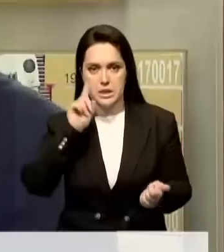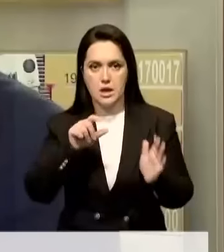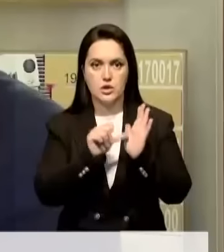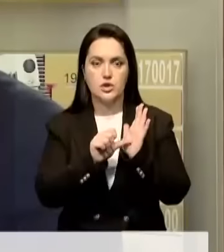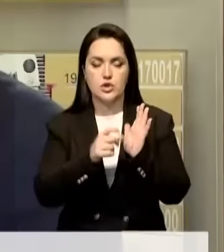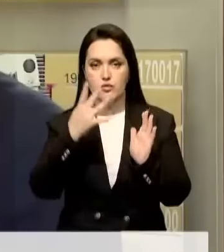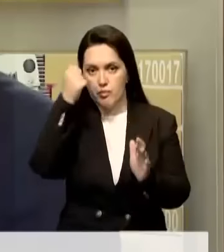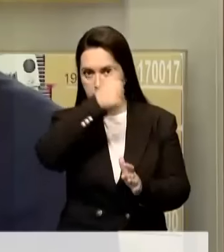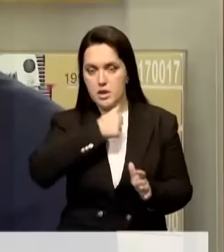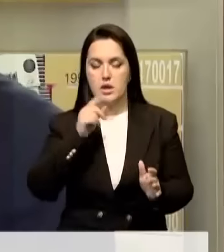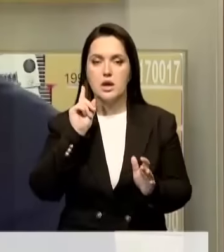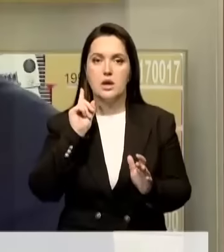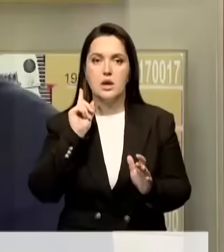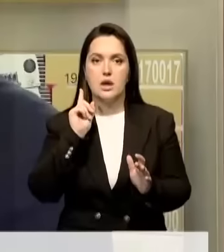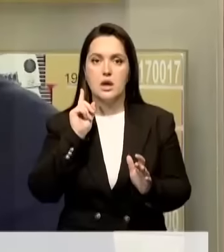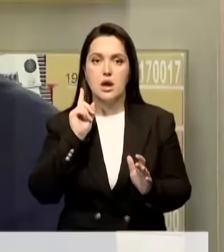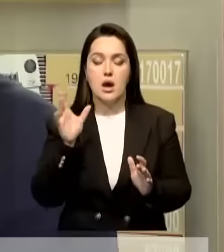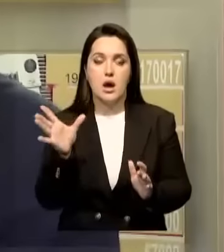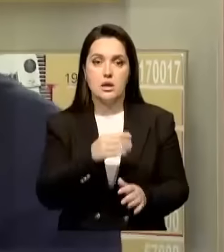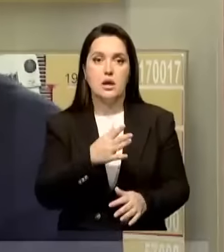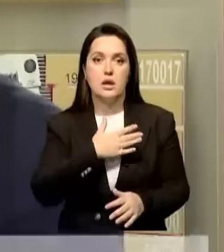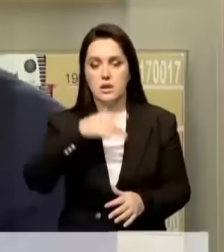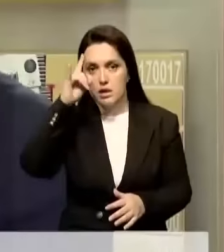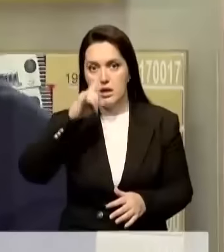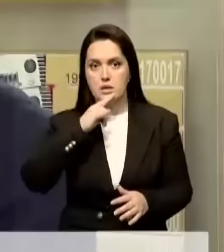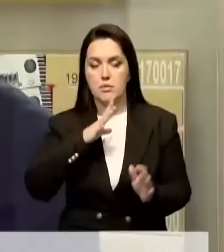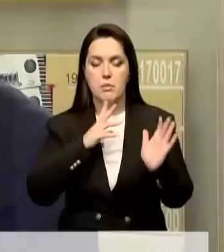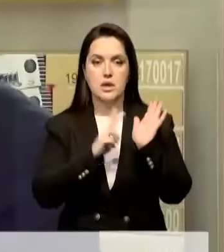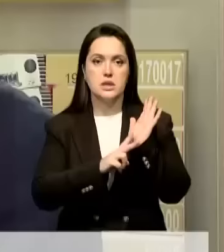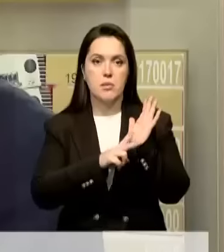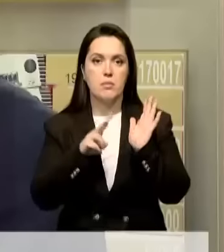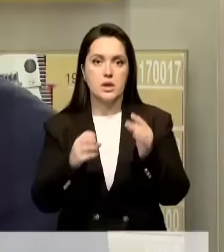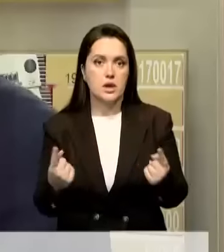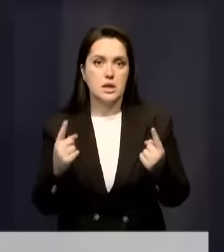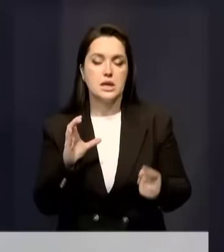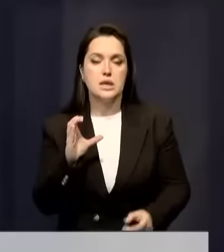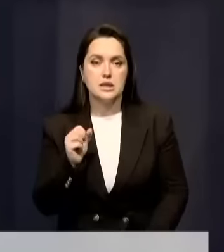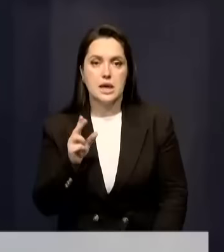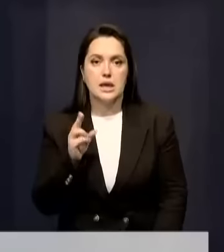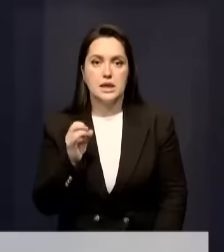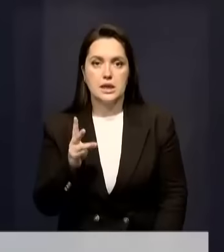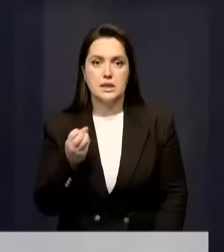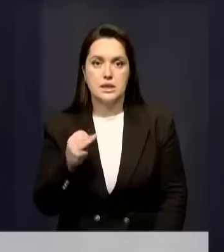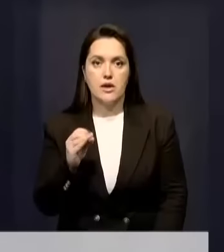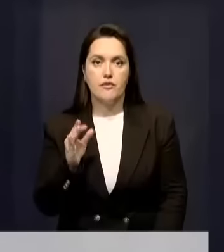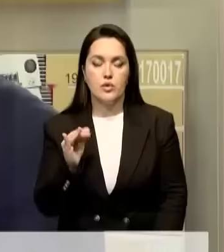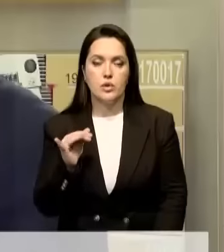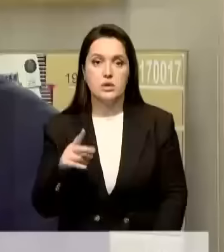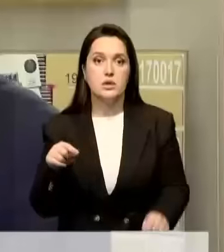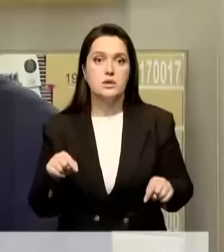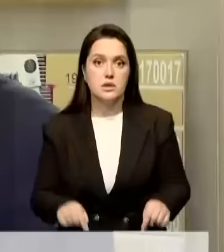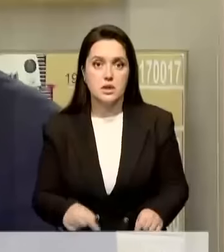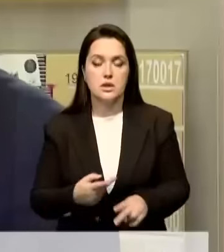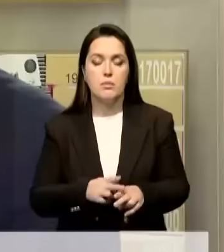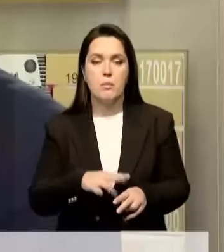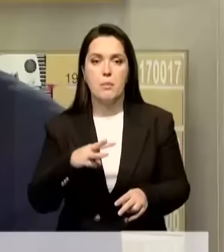году, 1960, вся наша республика отмечала 70-летие Сакена Сейфуллина. И колхозист Даулет